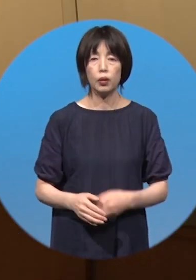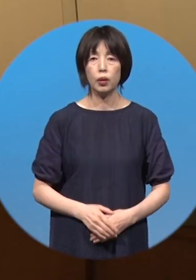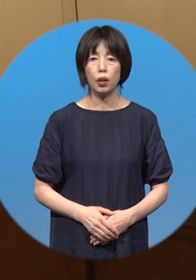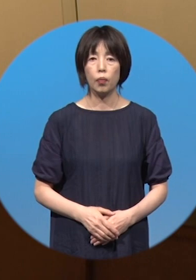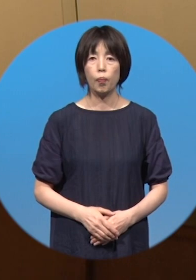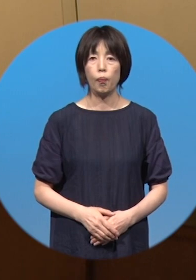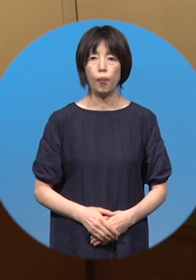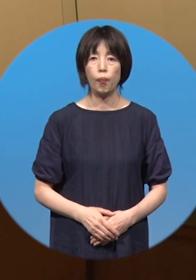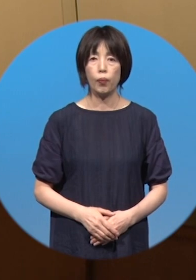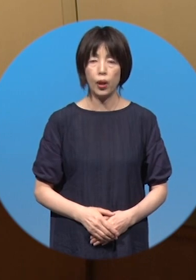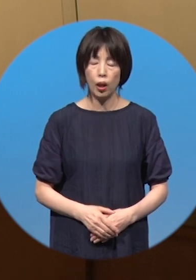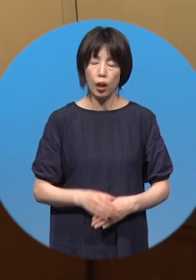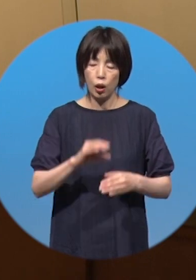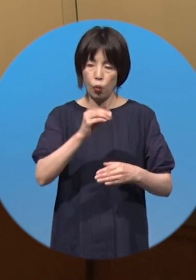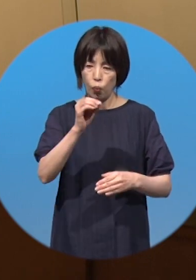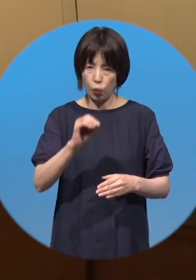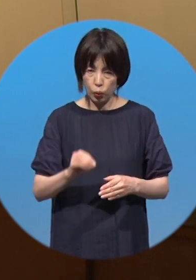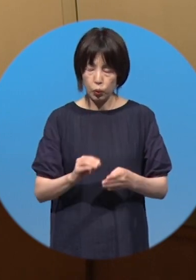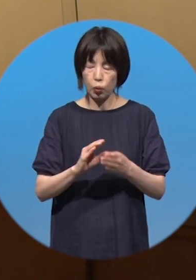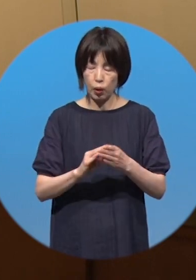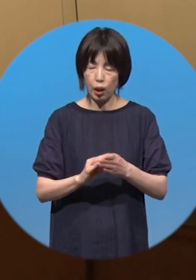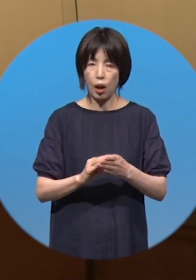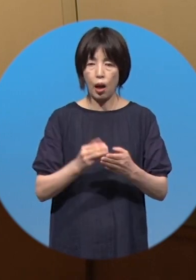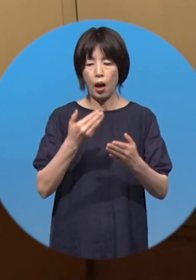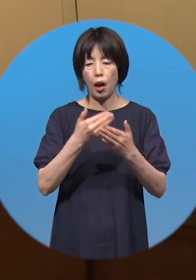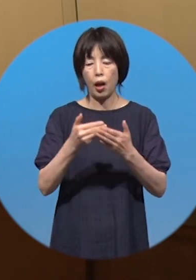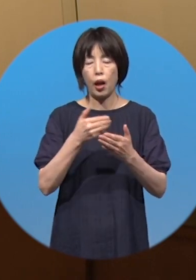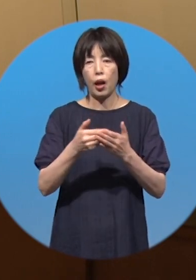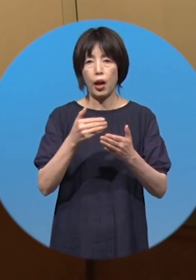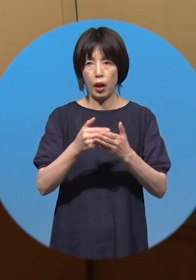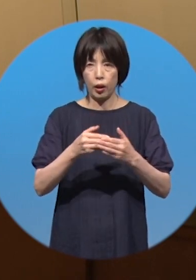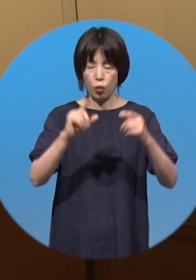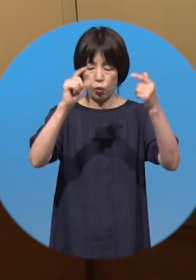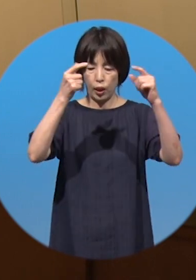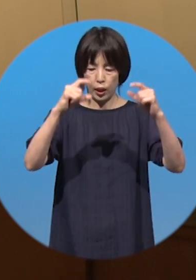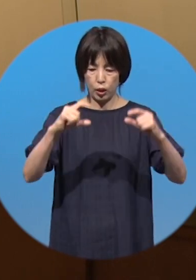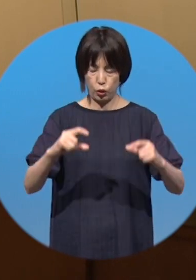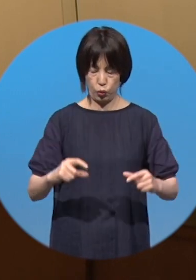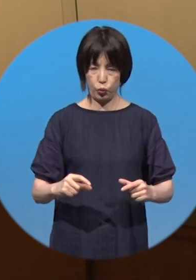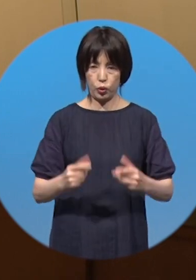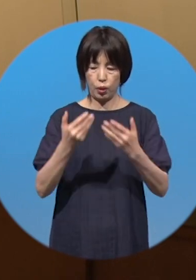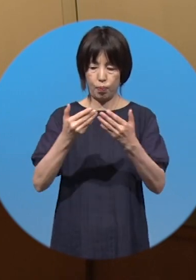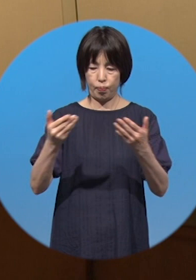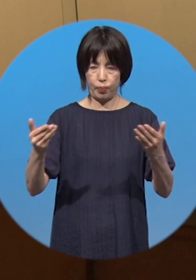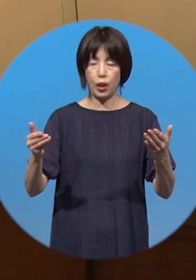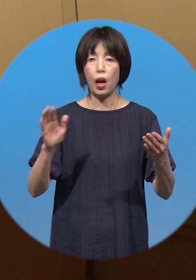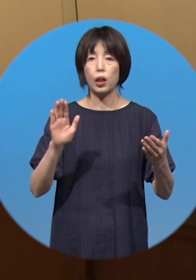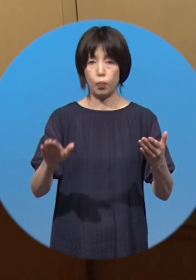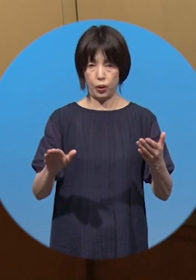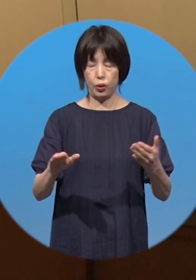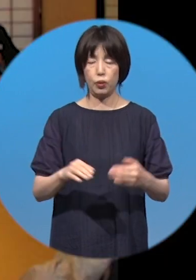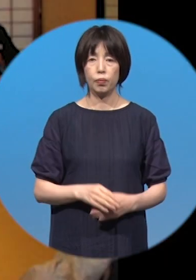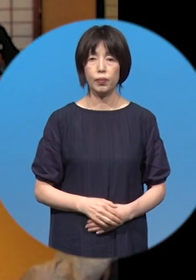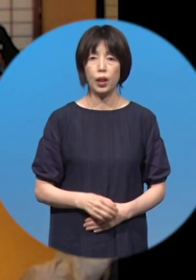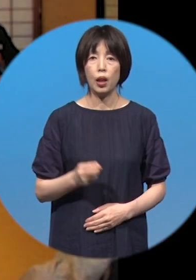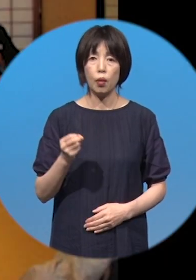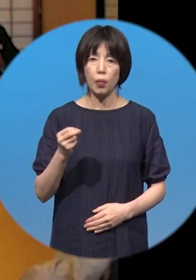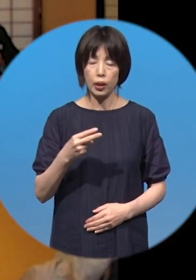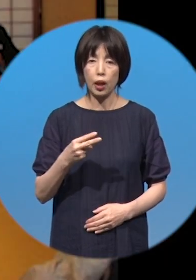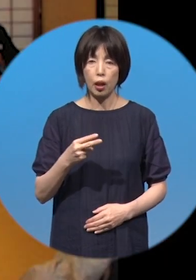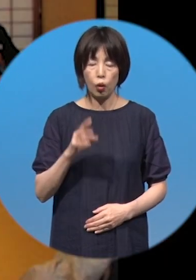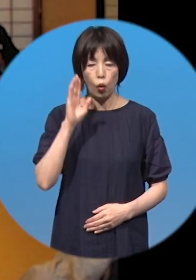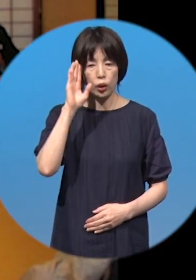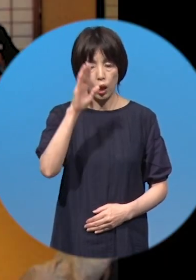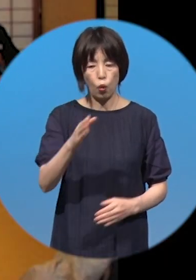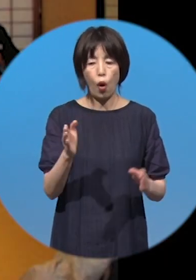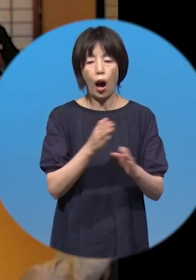クランドの書いた両楽図や加納探幽の掛け軸が展示されております。またこの